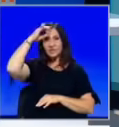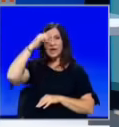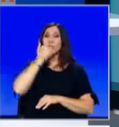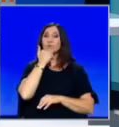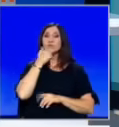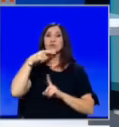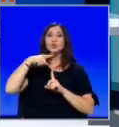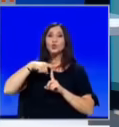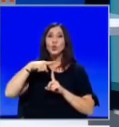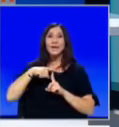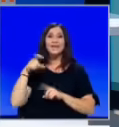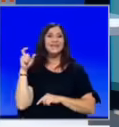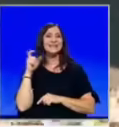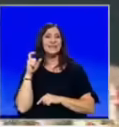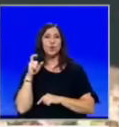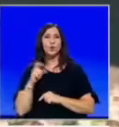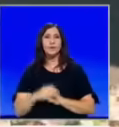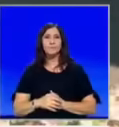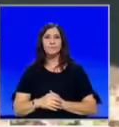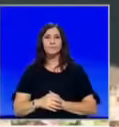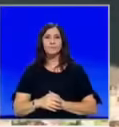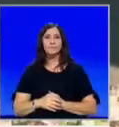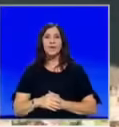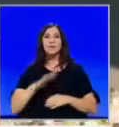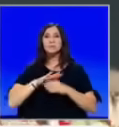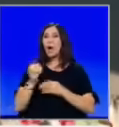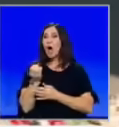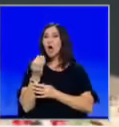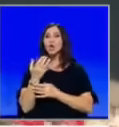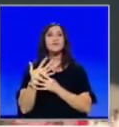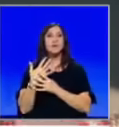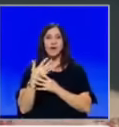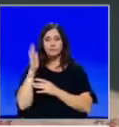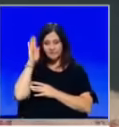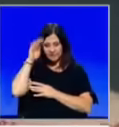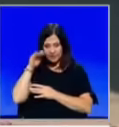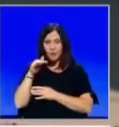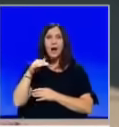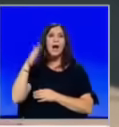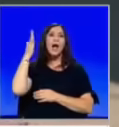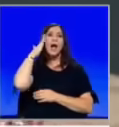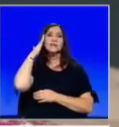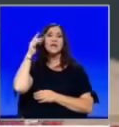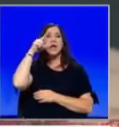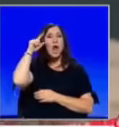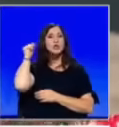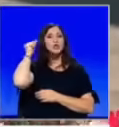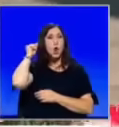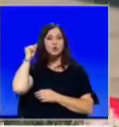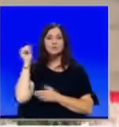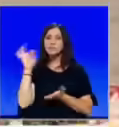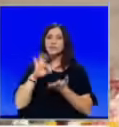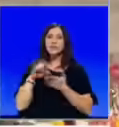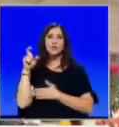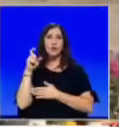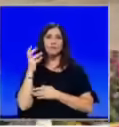провинциите Тюрингия и Саксония. С бяла роза в ръка и сведена глава, канцлерът Олаф Шолц пристигна в Солинген